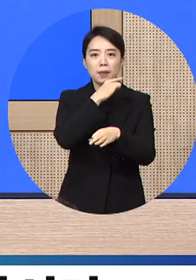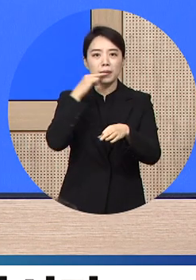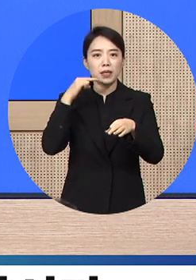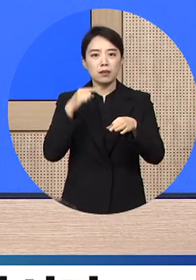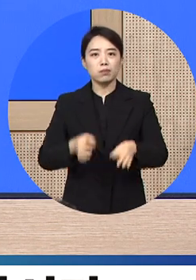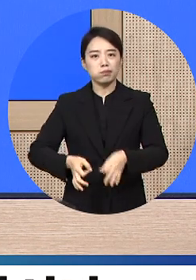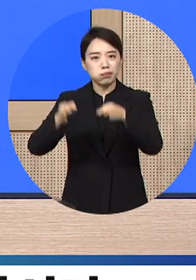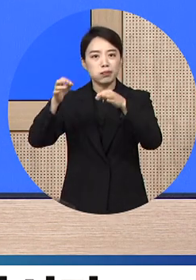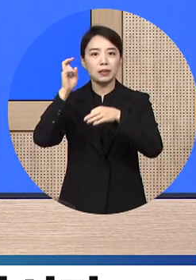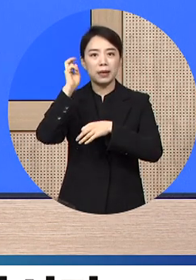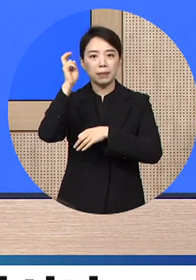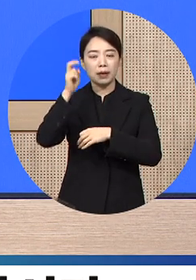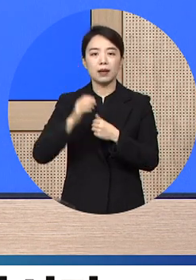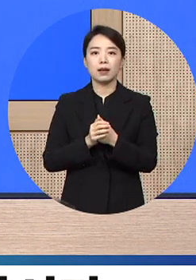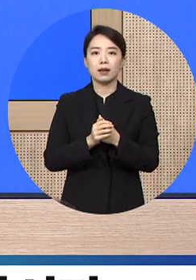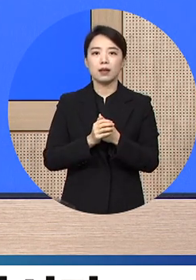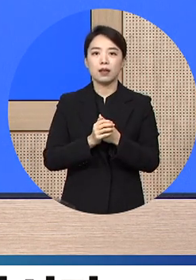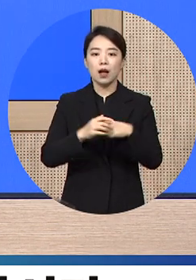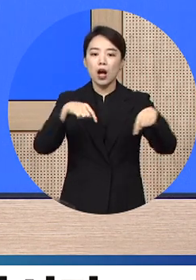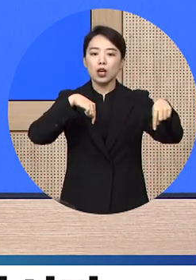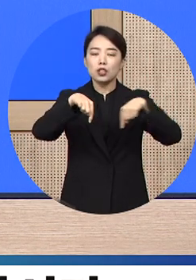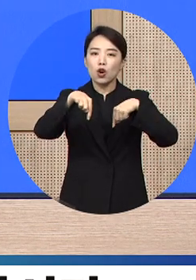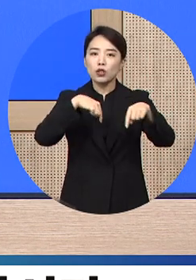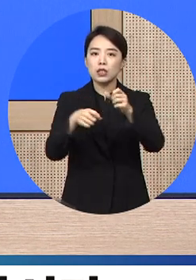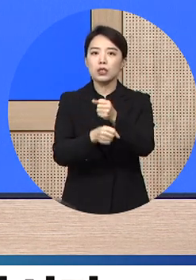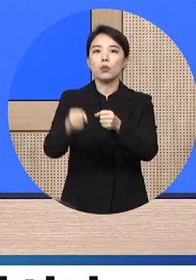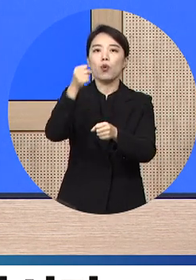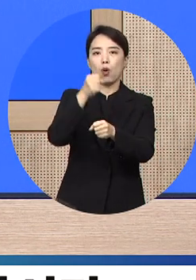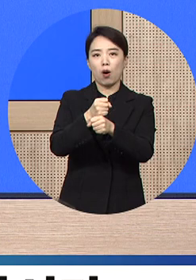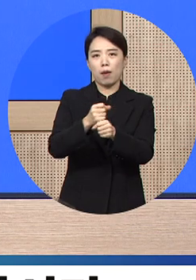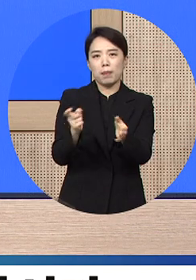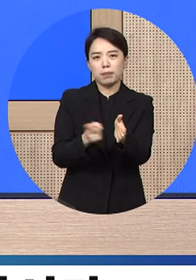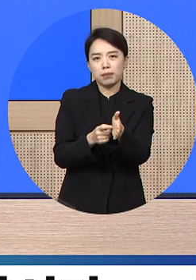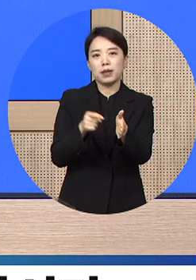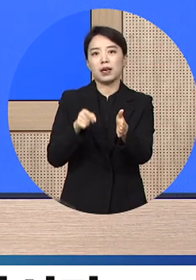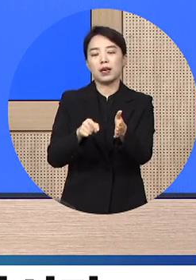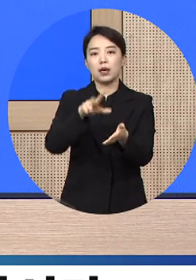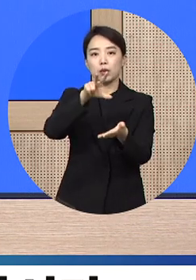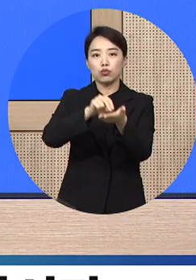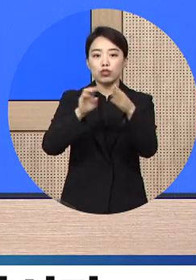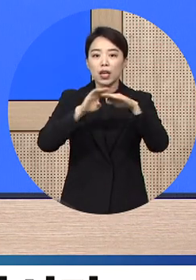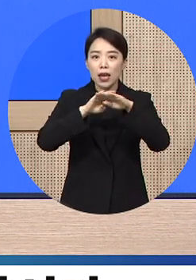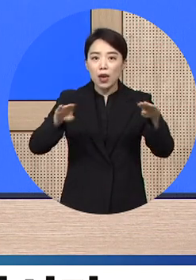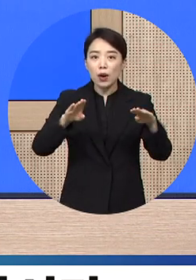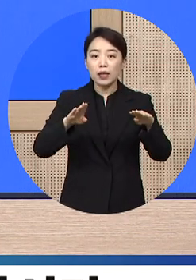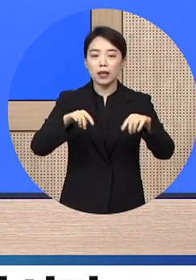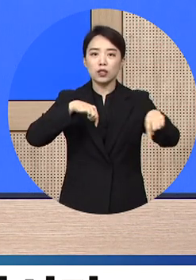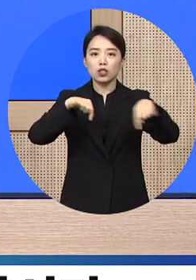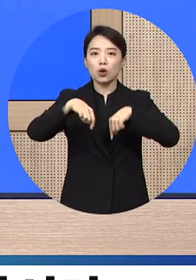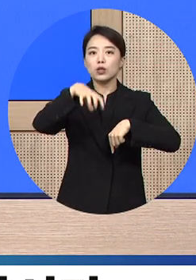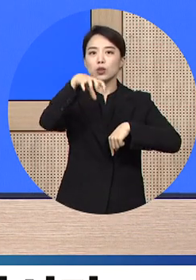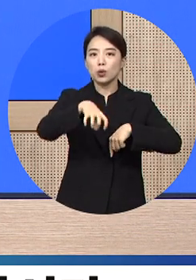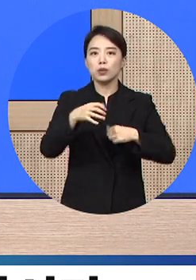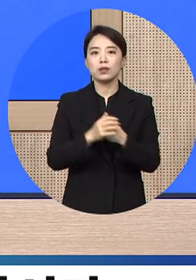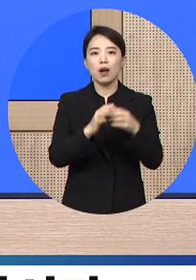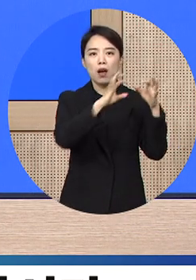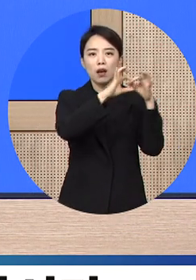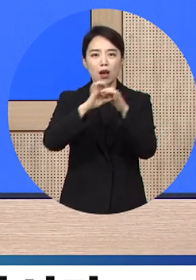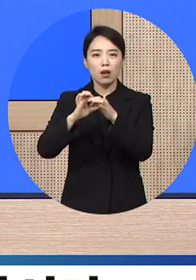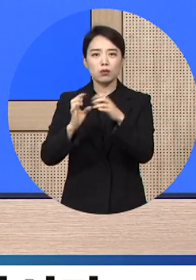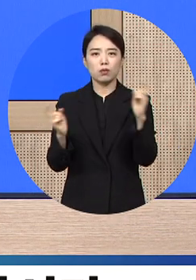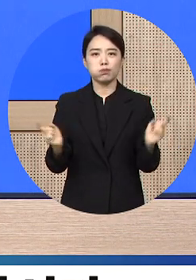있습니다. 정치 복원이 시급합니다. 이런 문제를 풀어야 할 정치권은 끝간데 없이